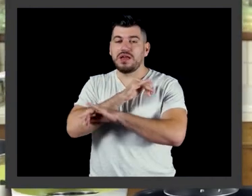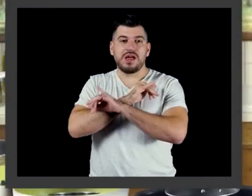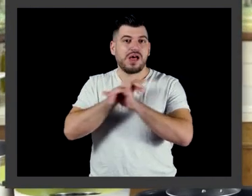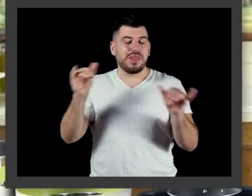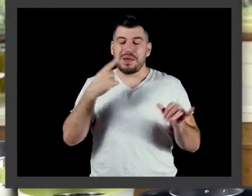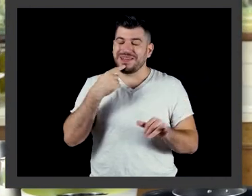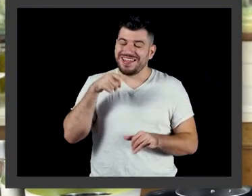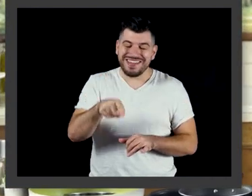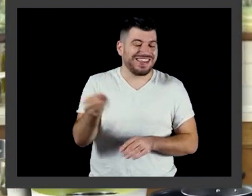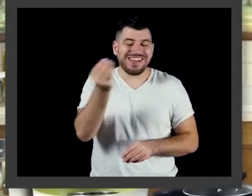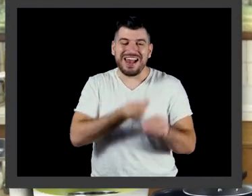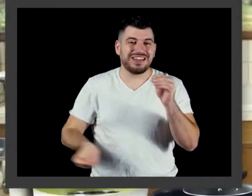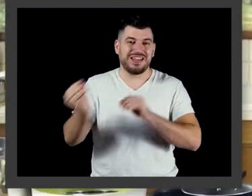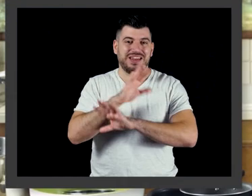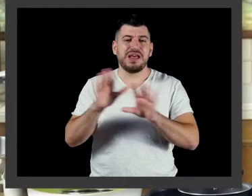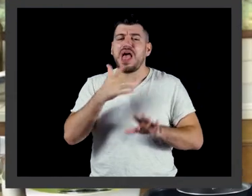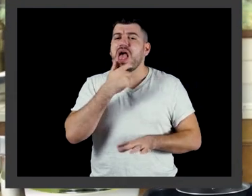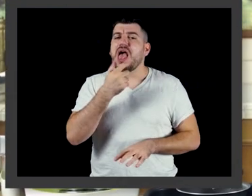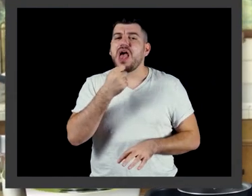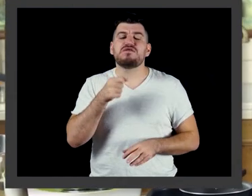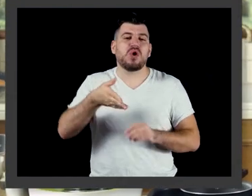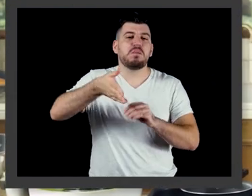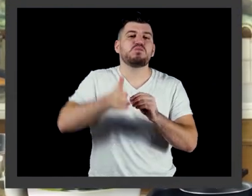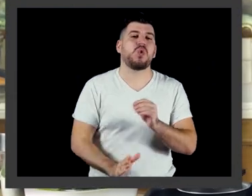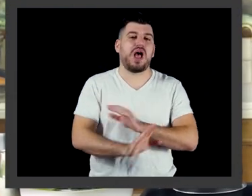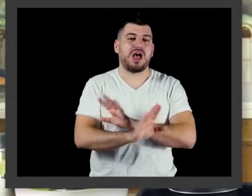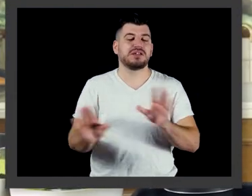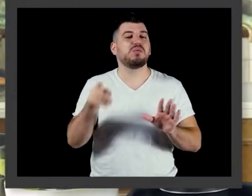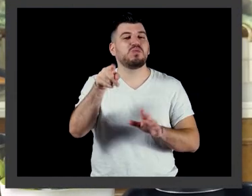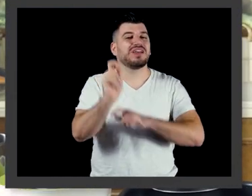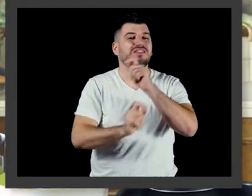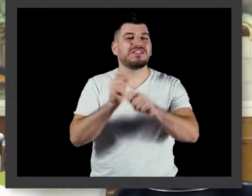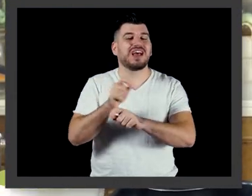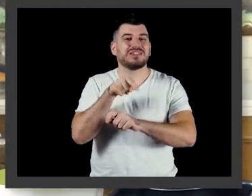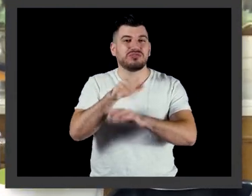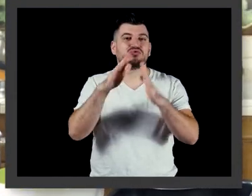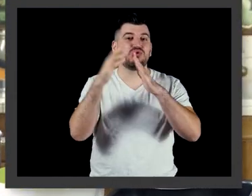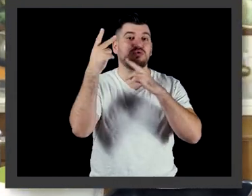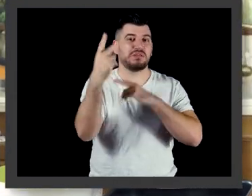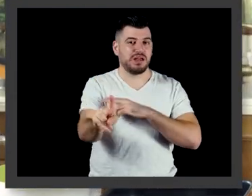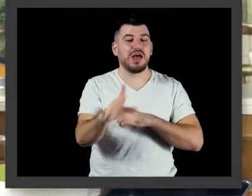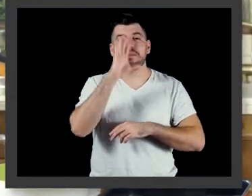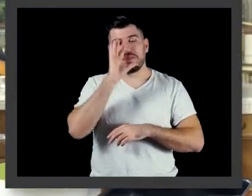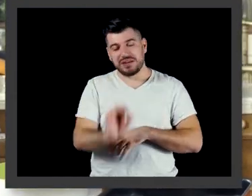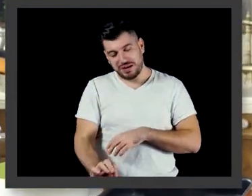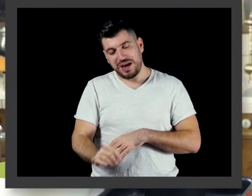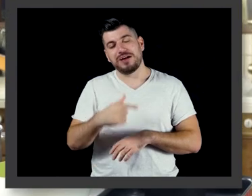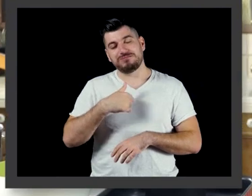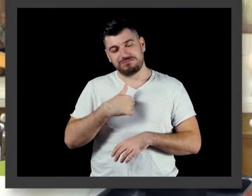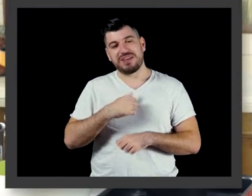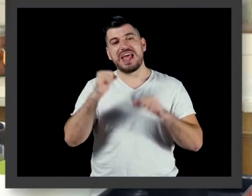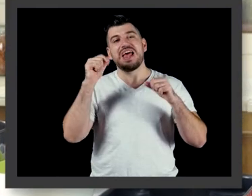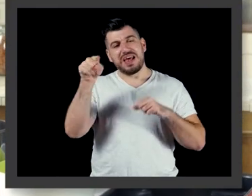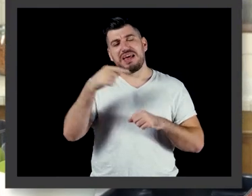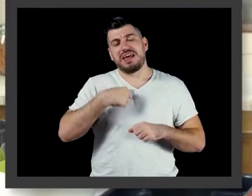ποτέ στη ζωή σας και η πιο εύκολη μπουγάτσα που έχετε φτιάξει ποτέ στο σπίτι σας. Εγγύηση, Πετρετζίκης, το